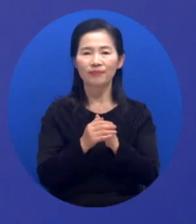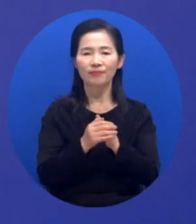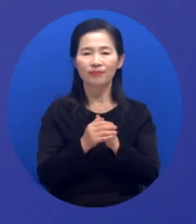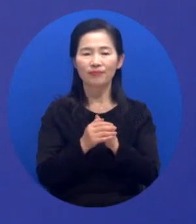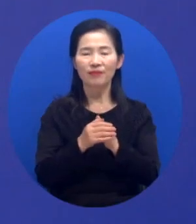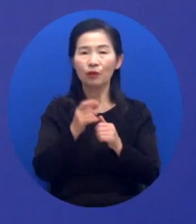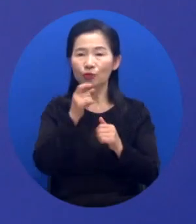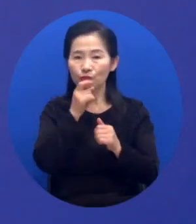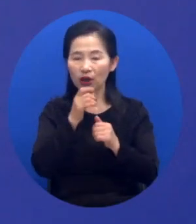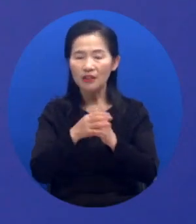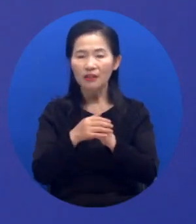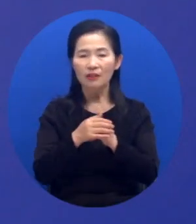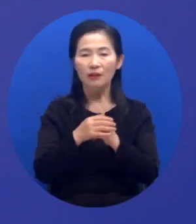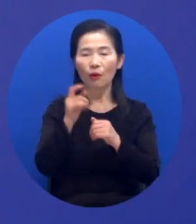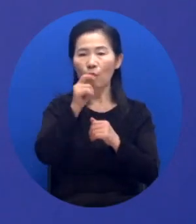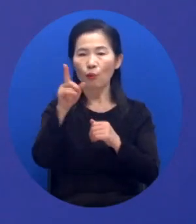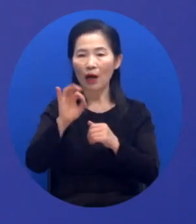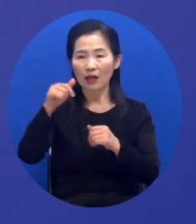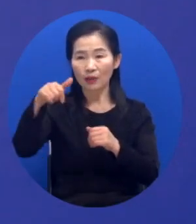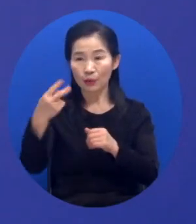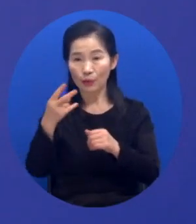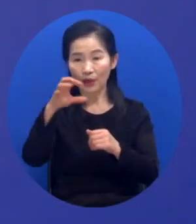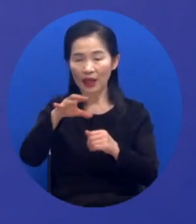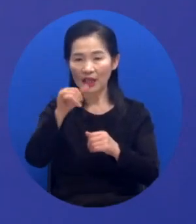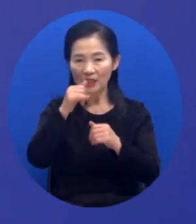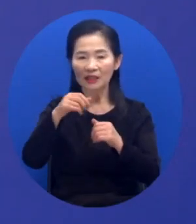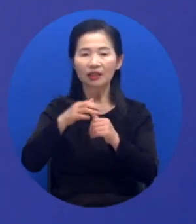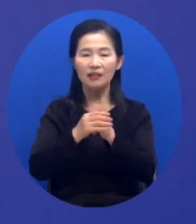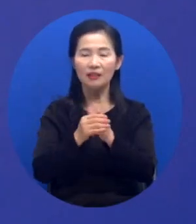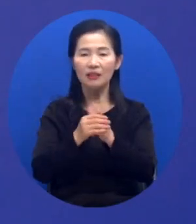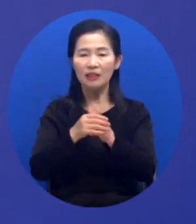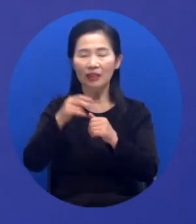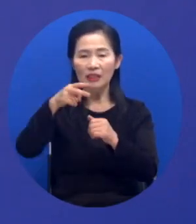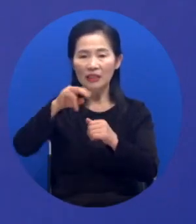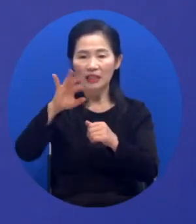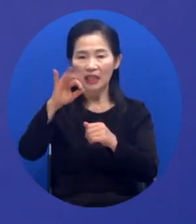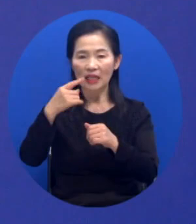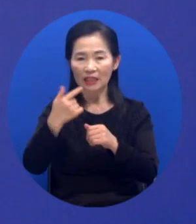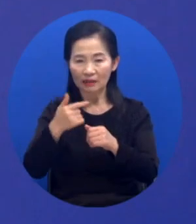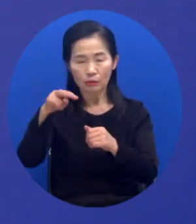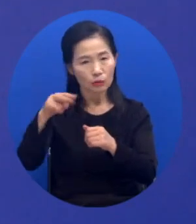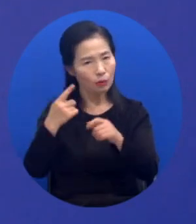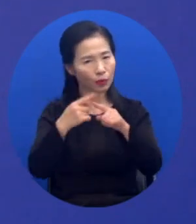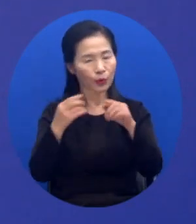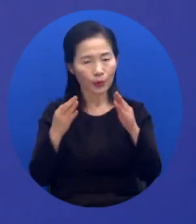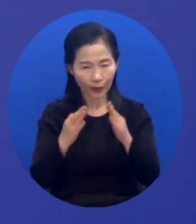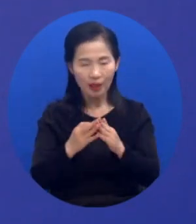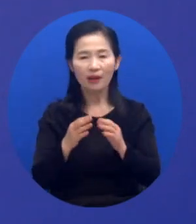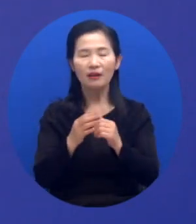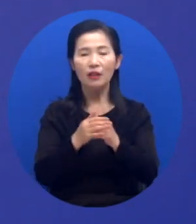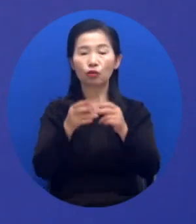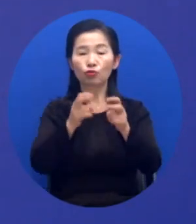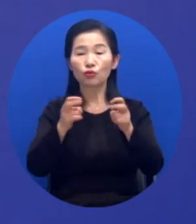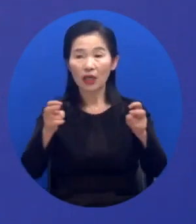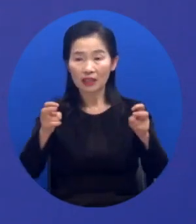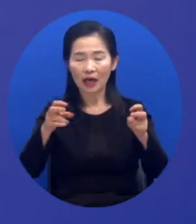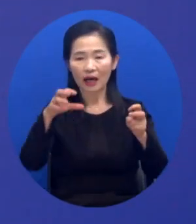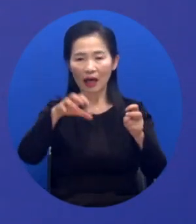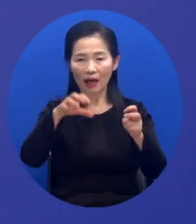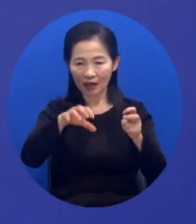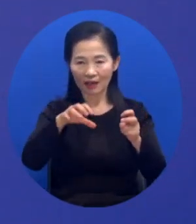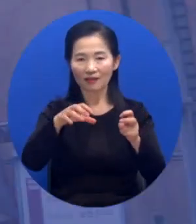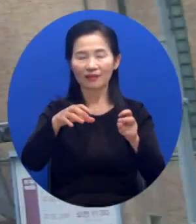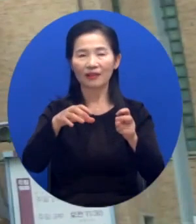수완 관계에 있는 쉬운 소 교회가 지역 주차난 해소를 위해 수원시와 주차장 공유 사업 업무협약을